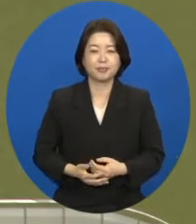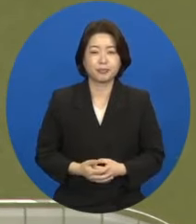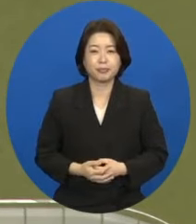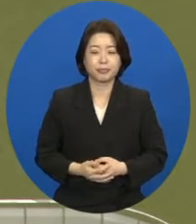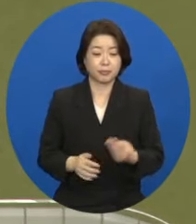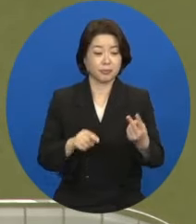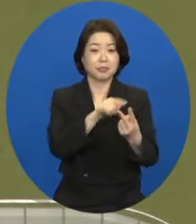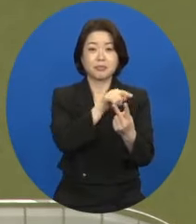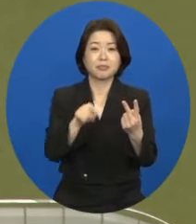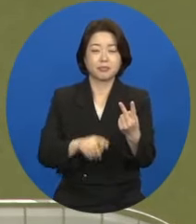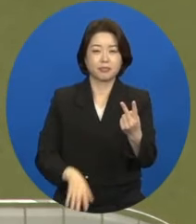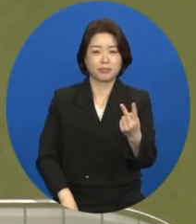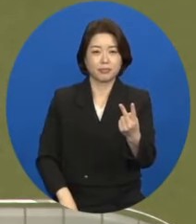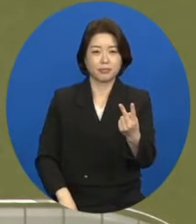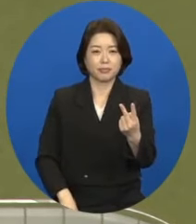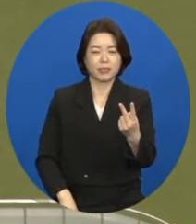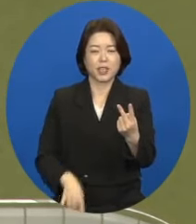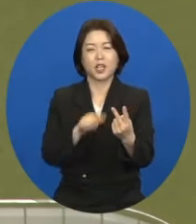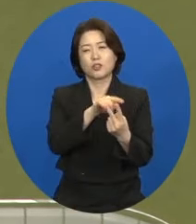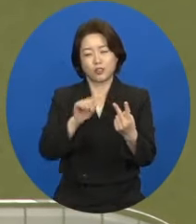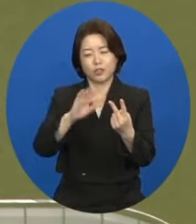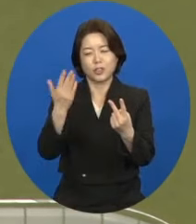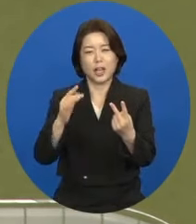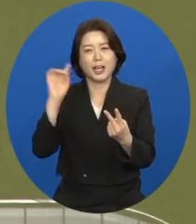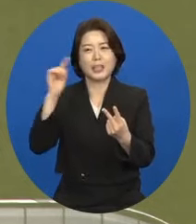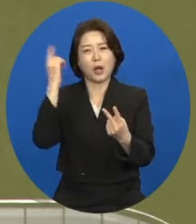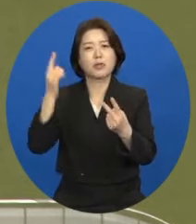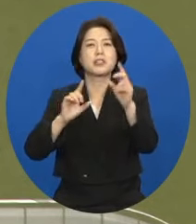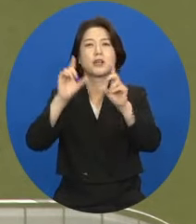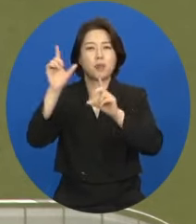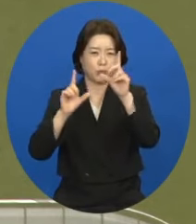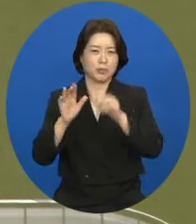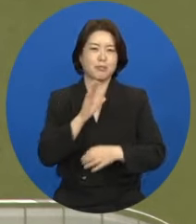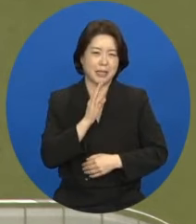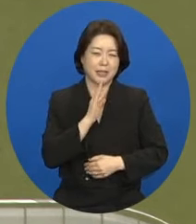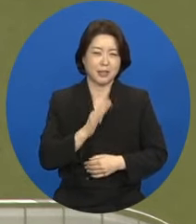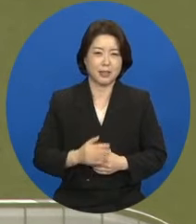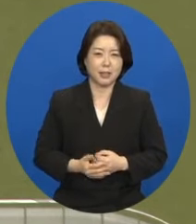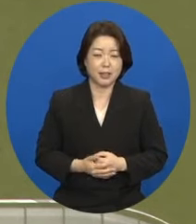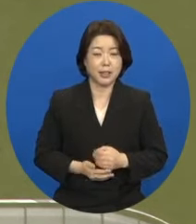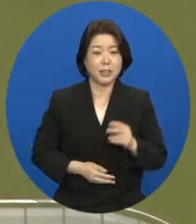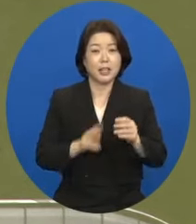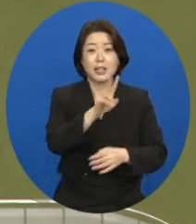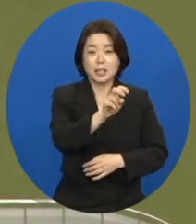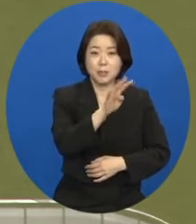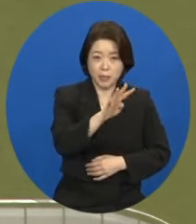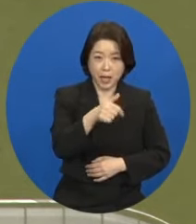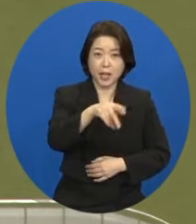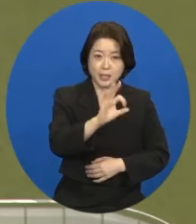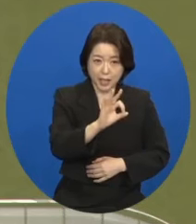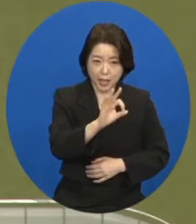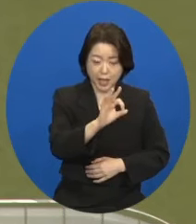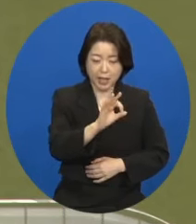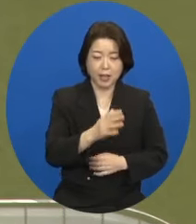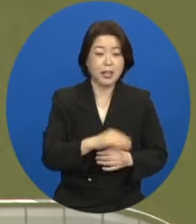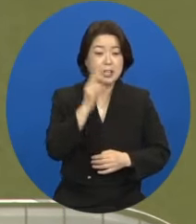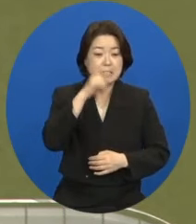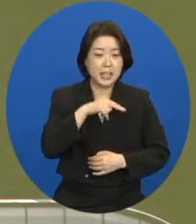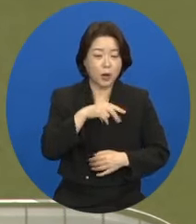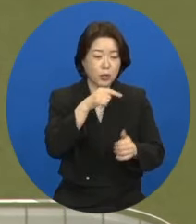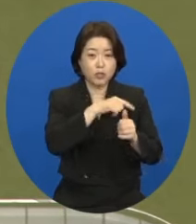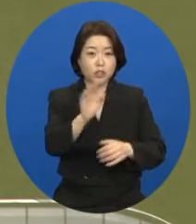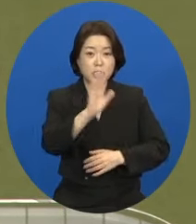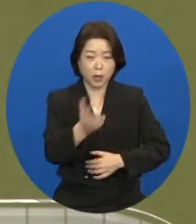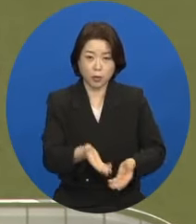정답은 둘 다입니다. 왜 둘 다냐고요? 24장에 다윗이 사울을 풀어줄 수 있었던